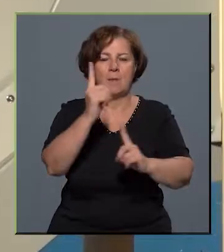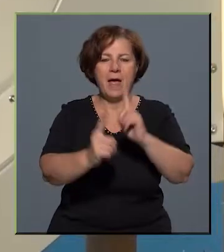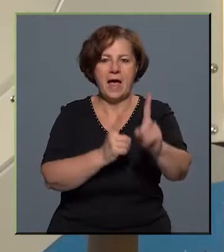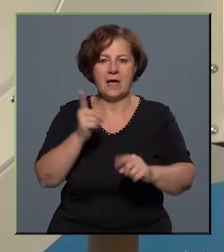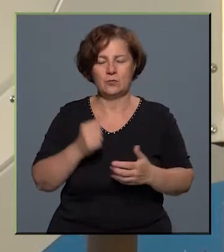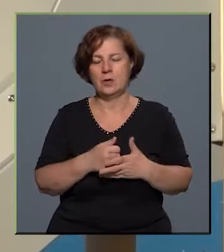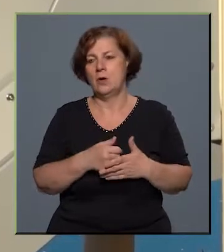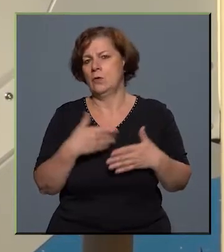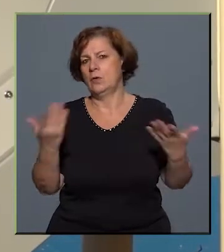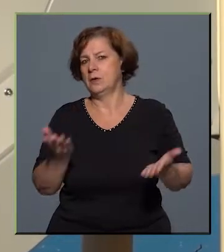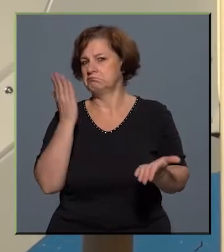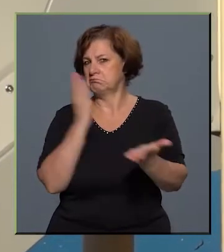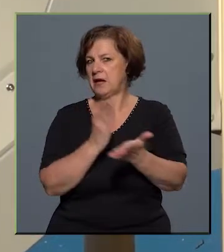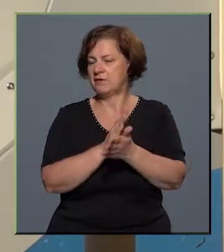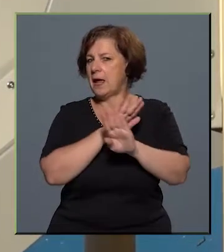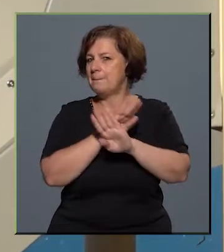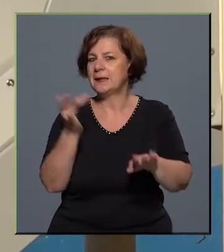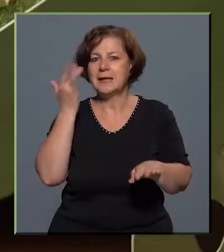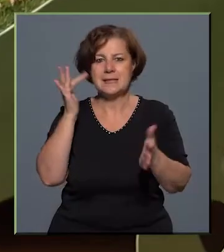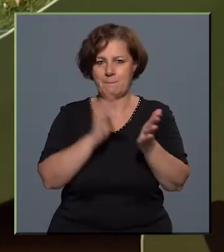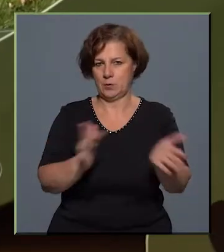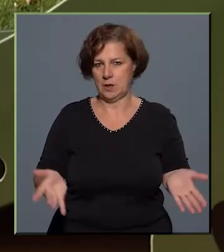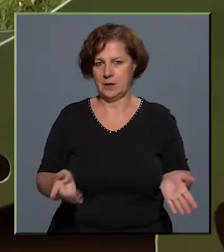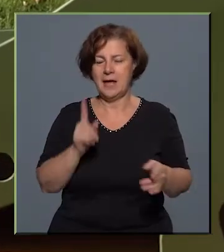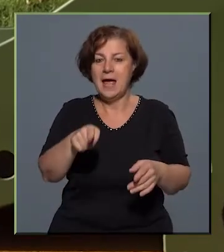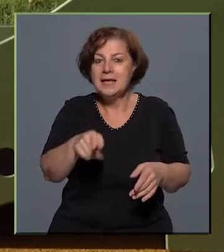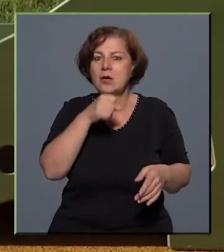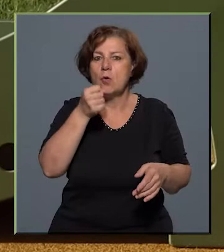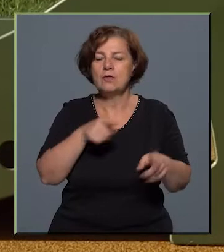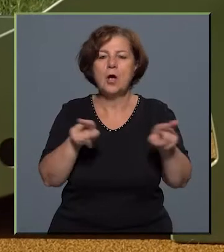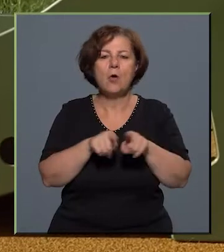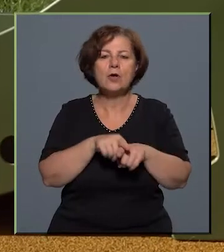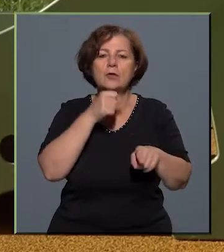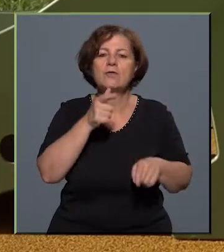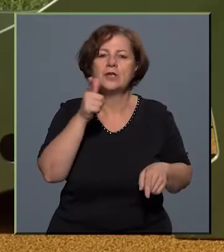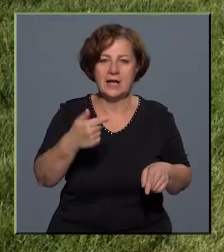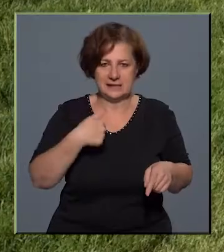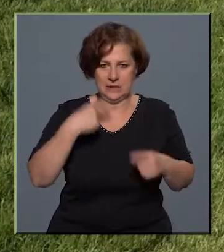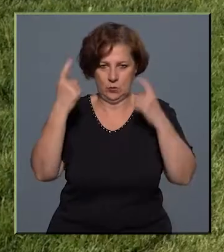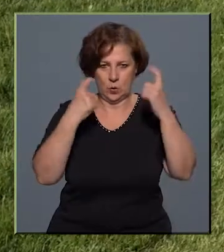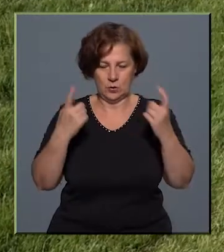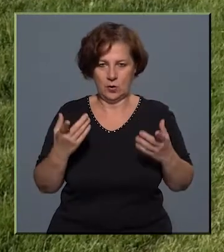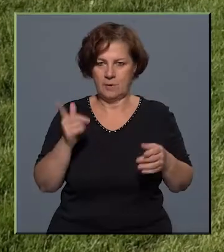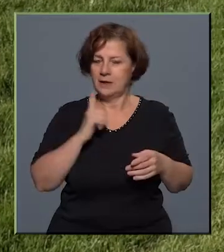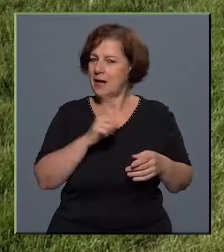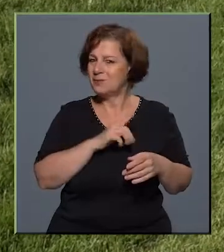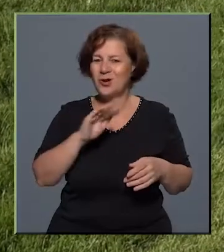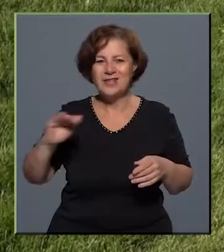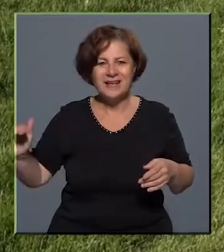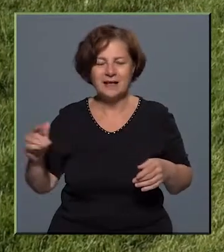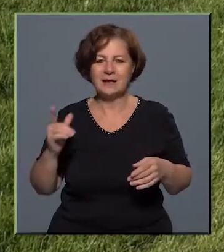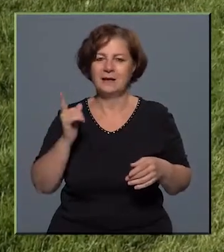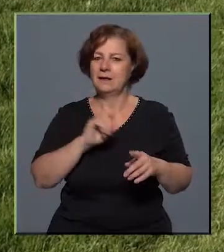ide, hogy megfelel minden szempontnak. Ez az óvoda olyan óvoda lesz, úgy gondolom, hogy nem csak a gyerekek, nem